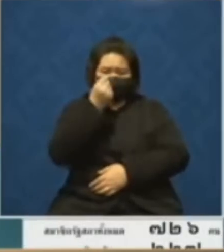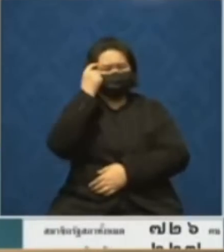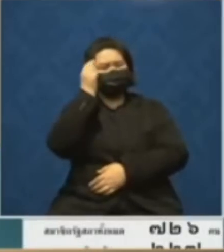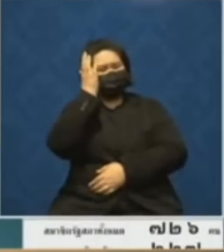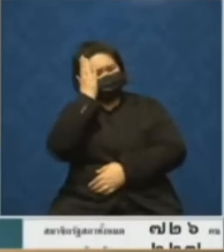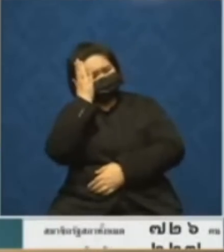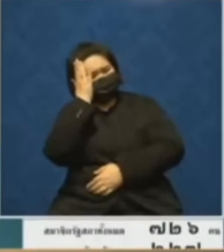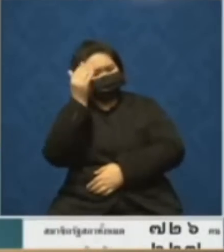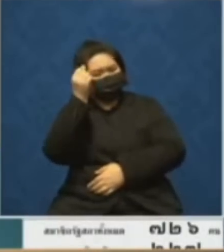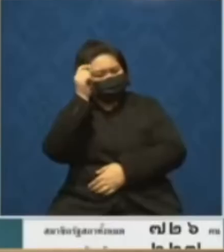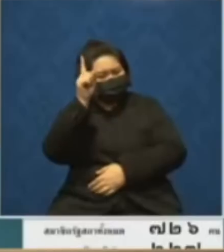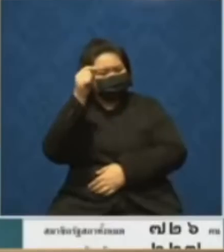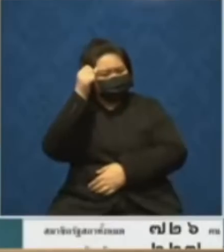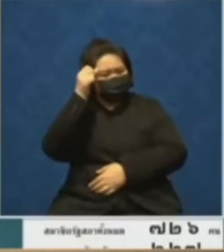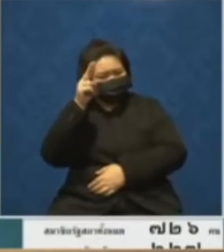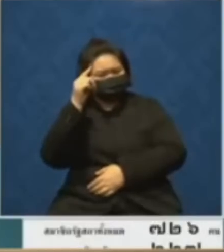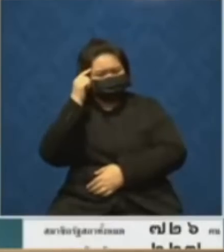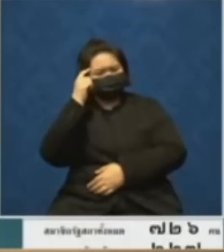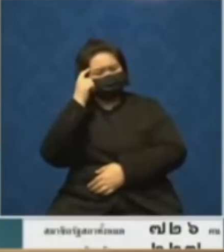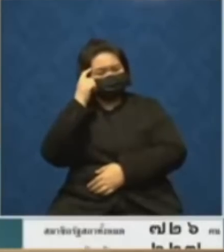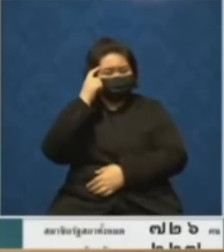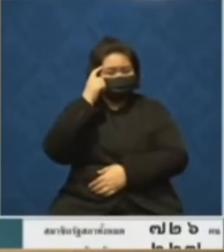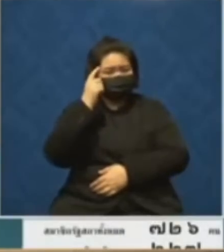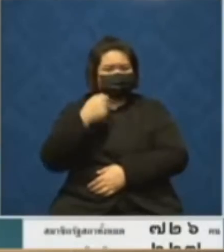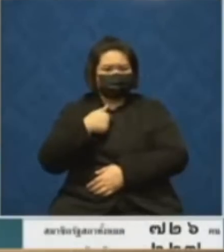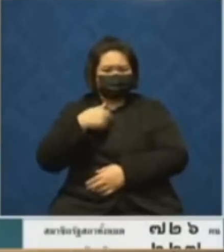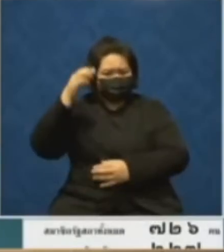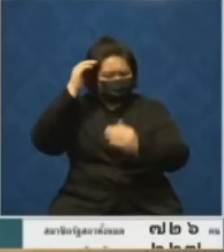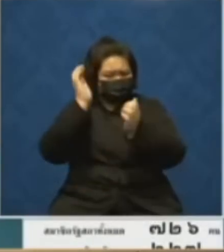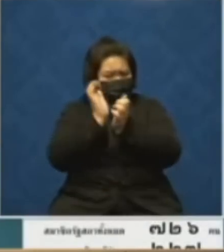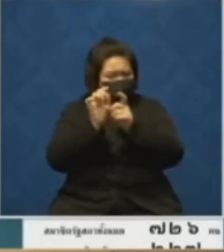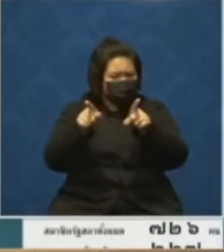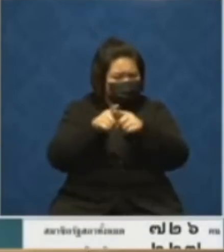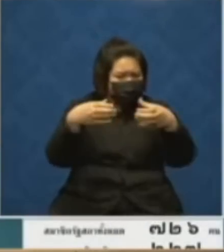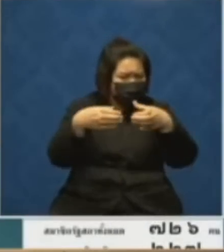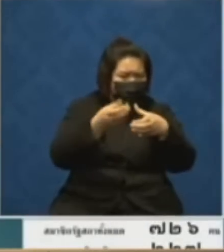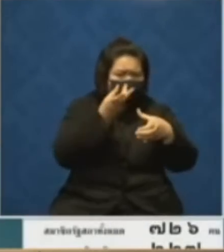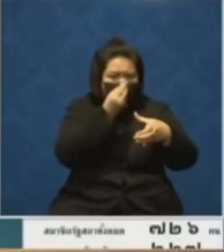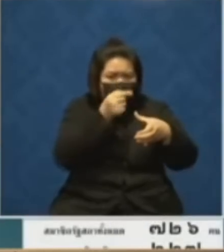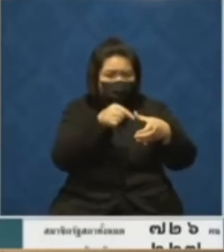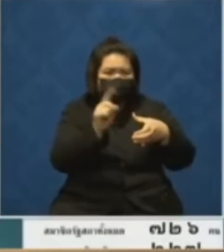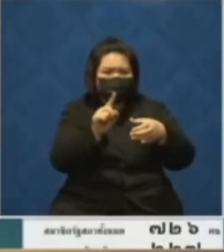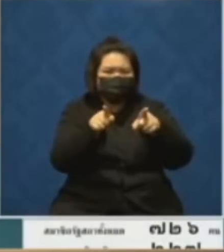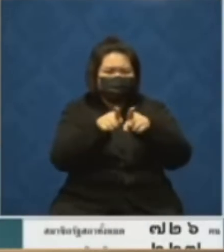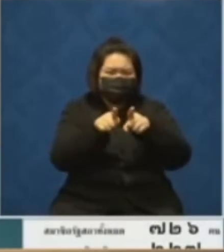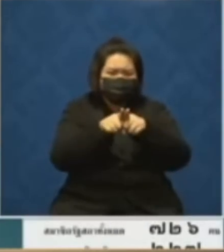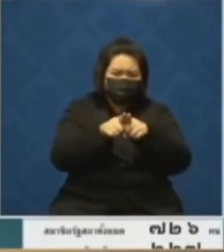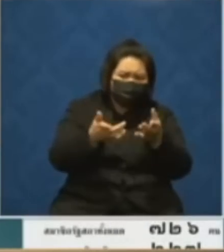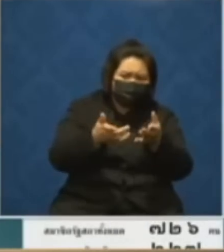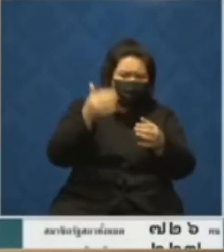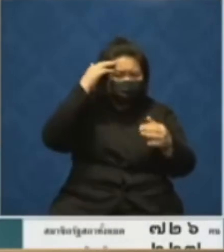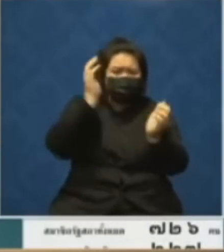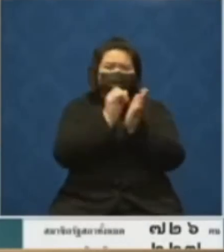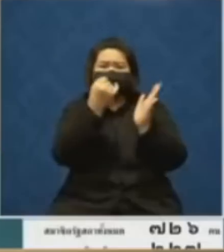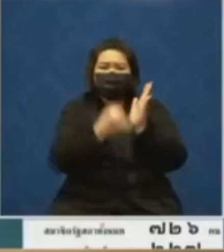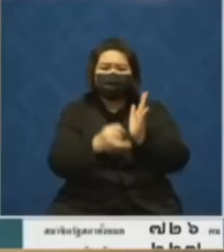หนึ่คืน สองคืนว่า Ariana กำลงจะทําให้ตํา polishedเป็หนูทดรองยาดหือตําโรดมีคามผิดอะไร